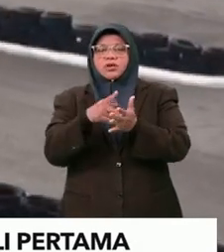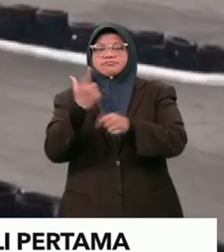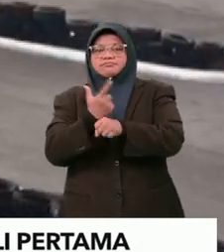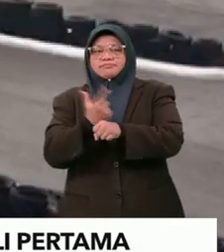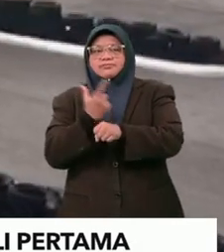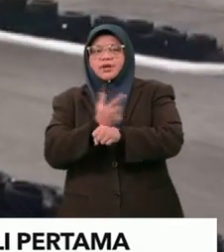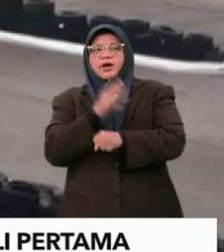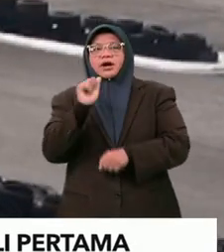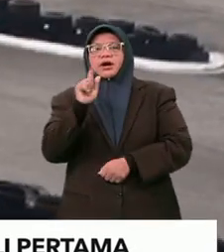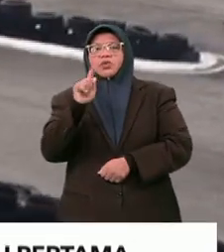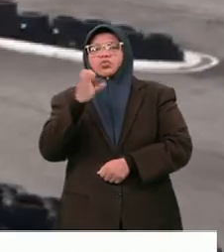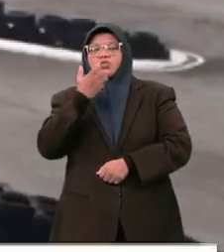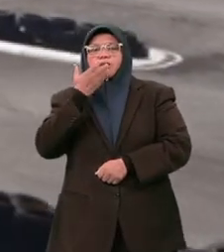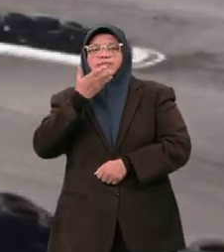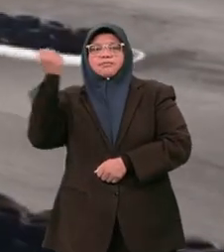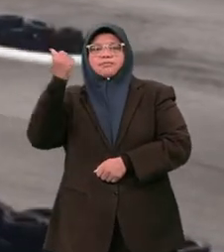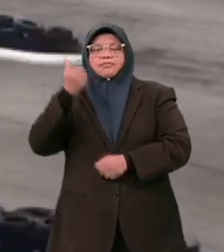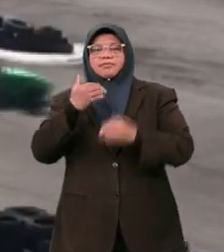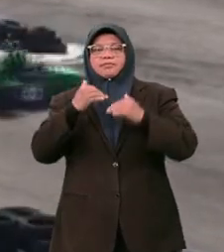otomotif termaju di